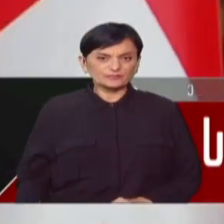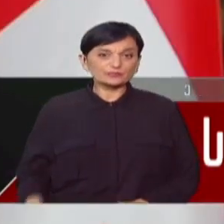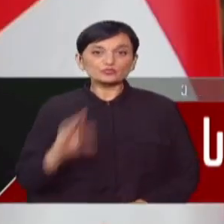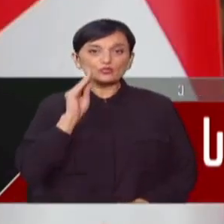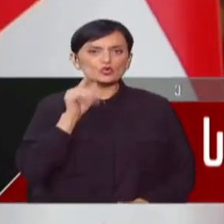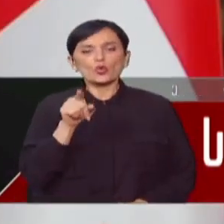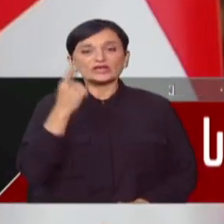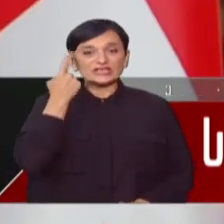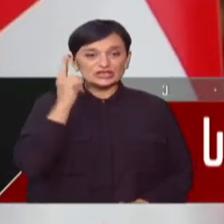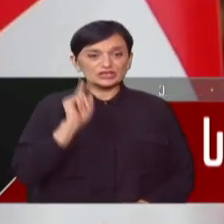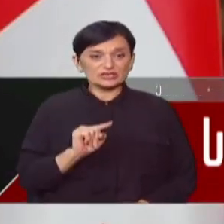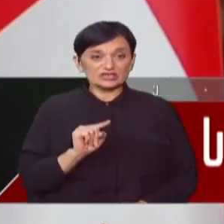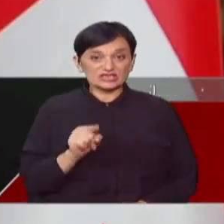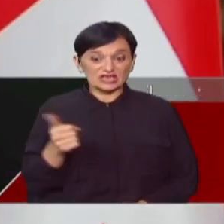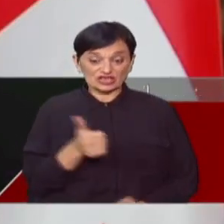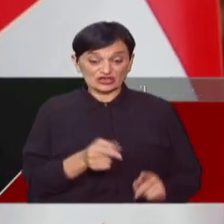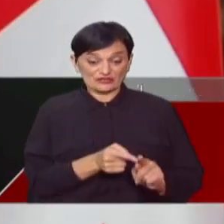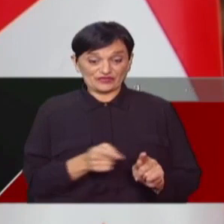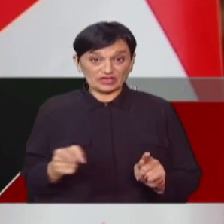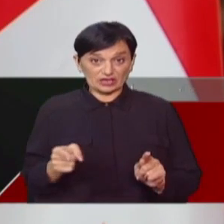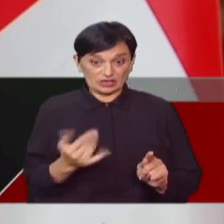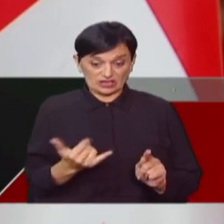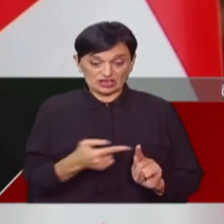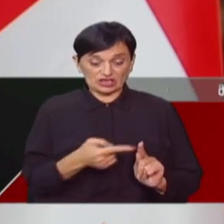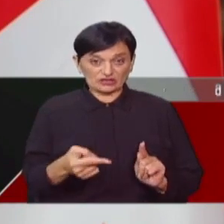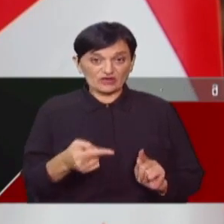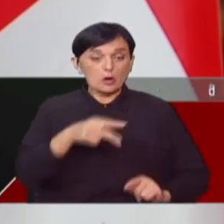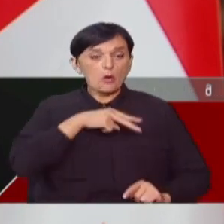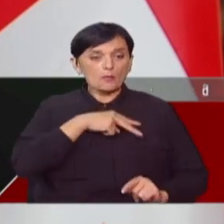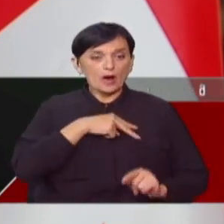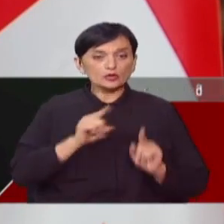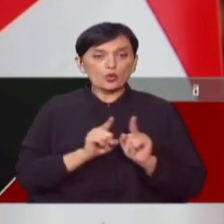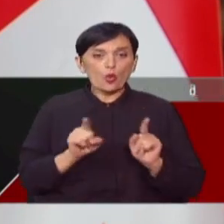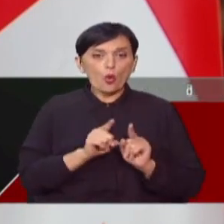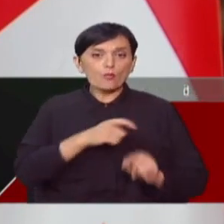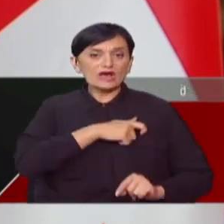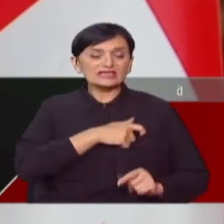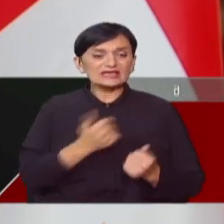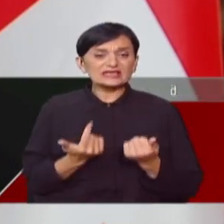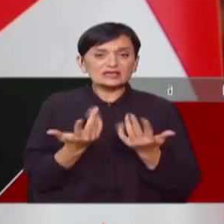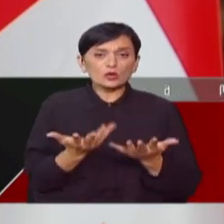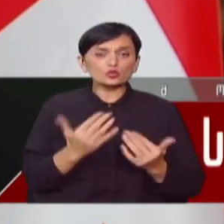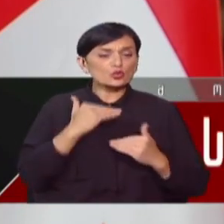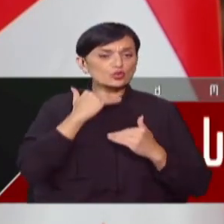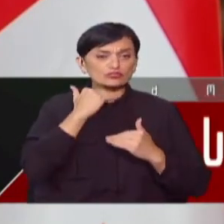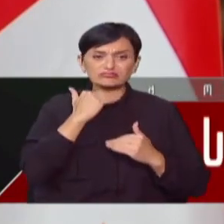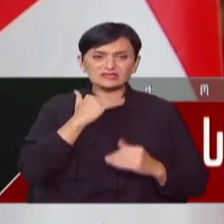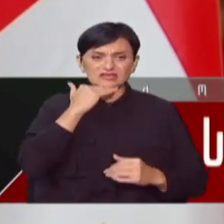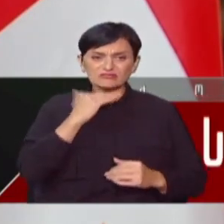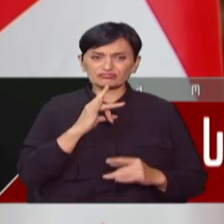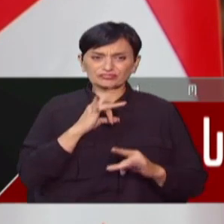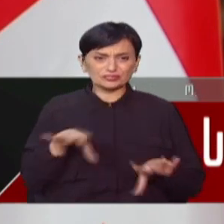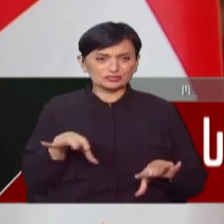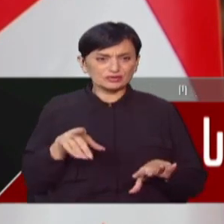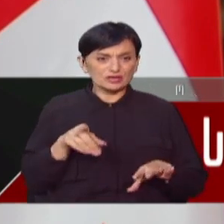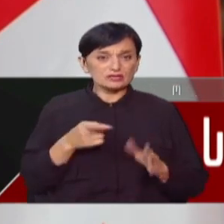მათ იციან, რომ ამ კვირაში პარლამენტში ოპოზიციური დეპუტატების რაოდენობა არ იქნება საკმარისი,